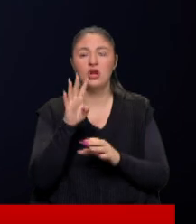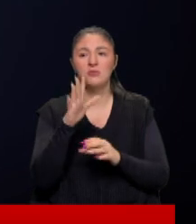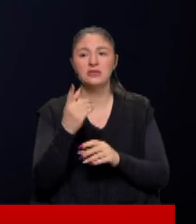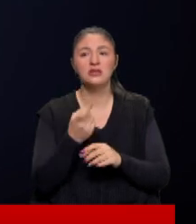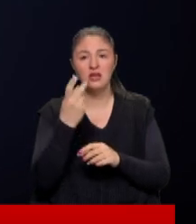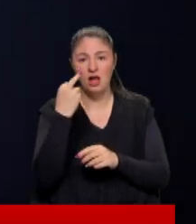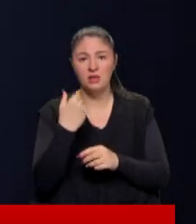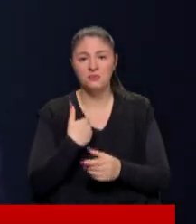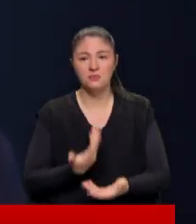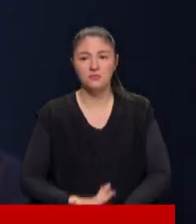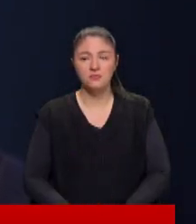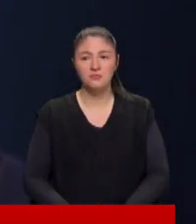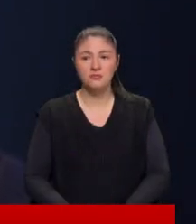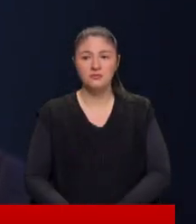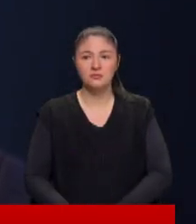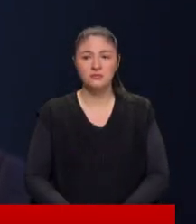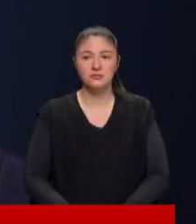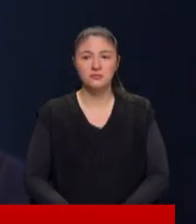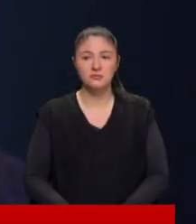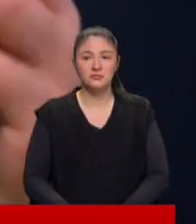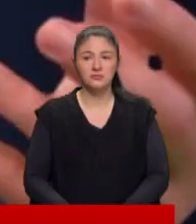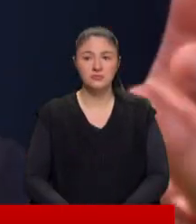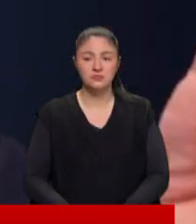4-5 saat ağladım.